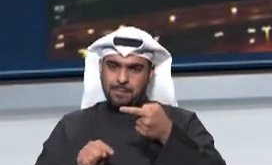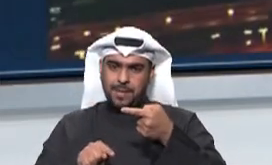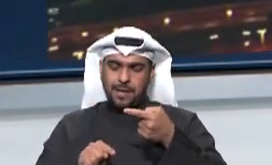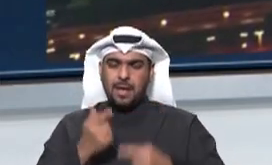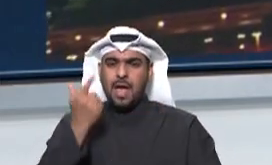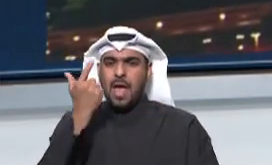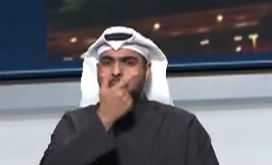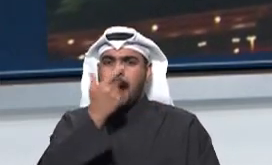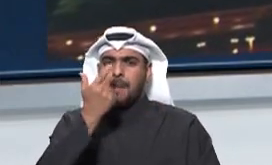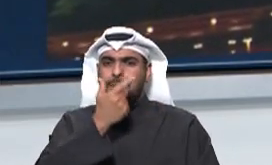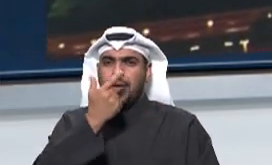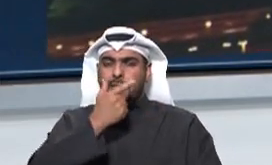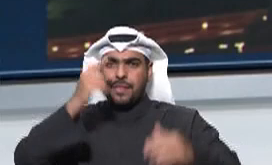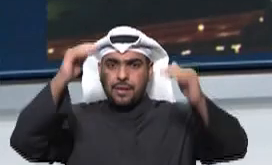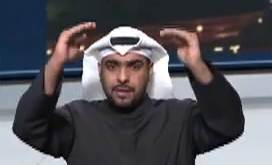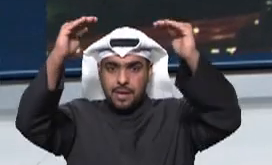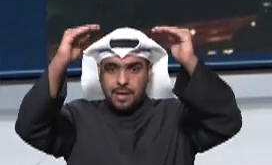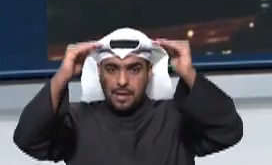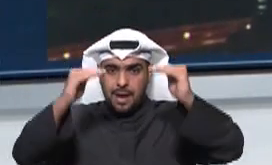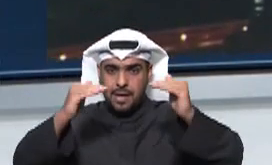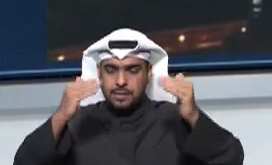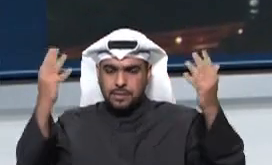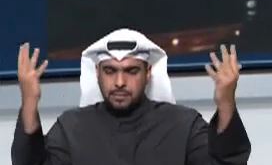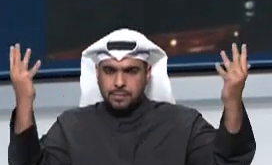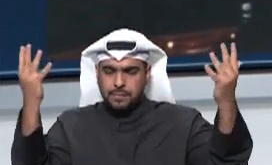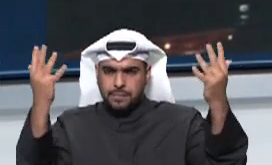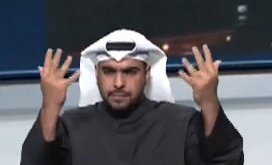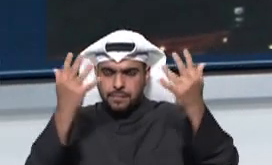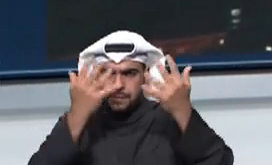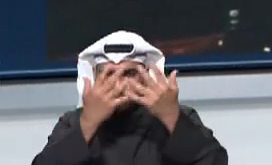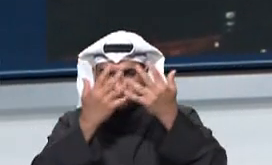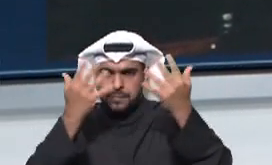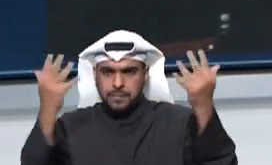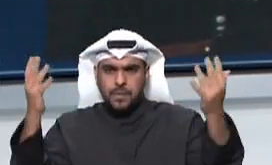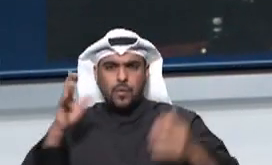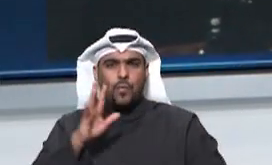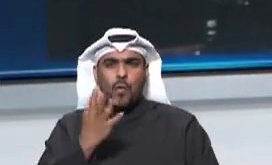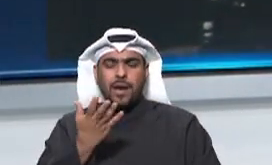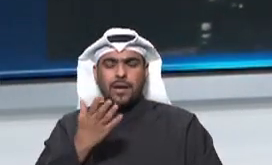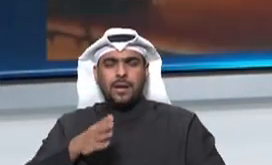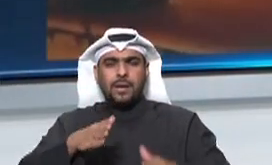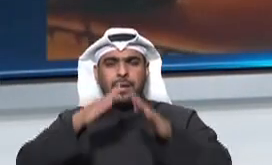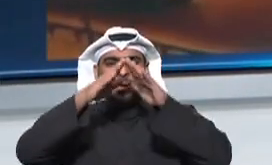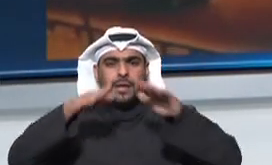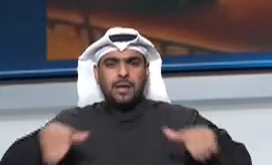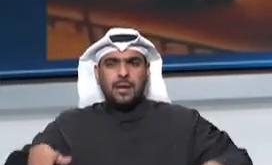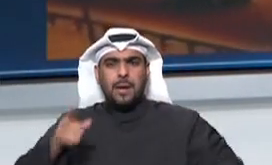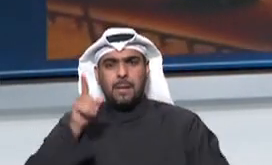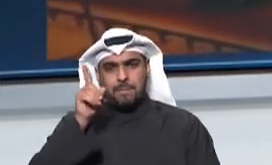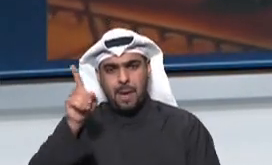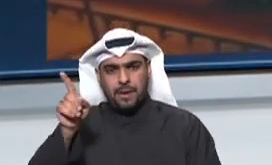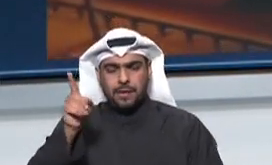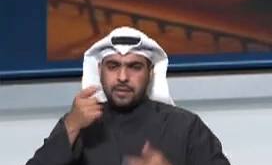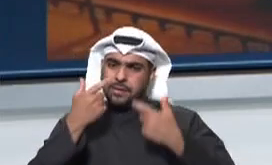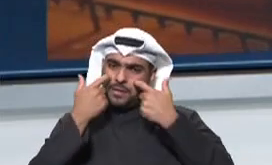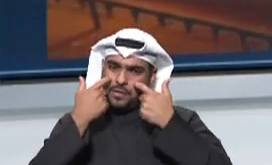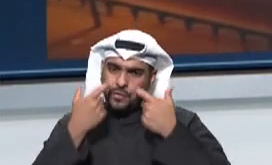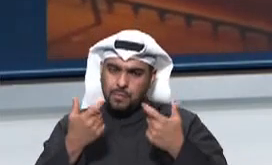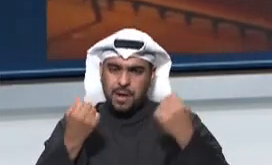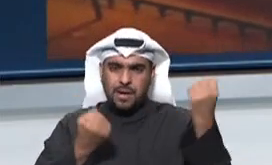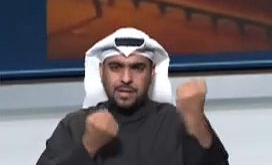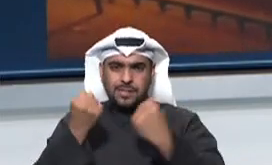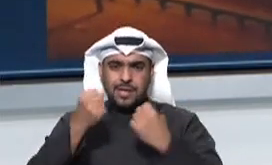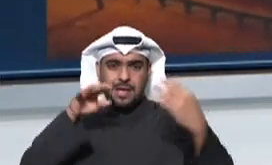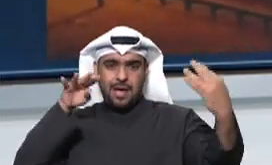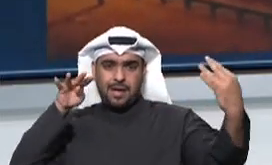المناطق خاصة خارج المدينة، لذلك أتمنى من قائدين المركبات السريعة خارج المدينة أن يديرون بالهم. بإذن الله تراجع الرؤية